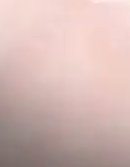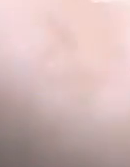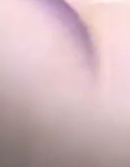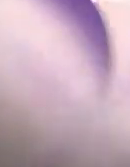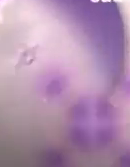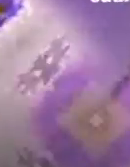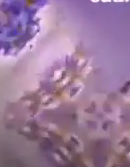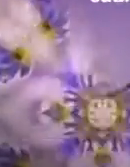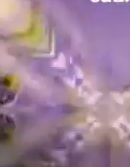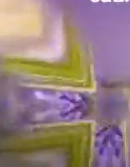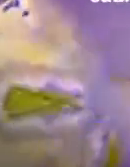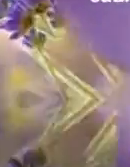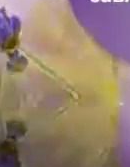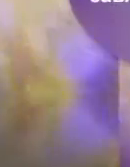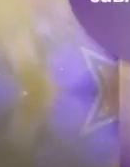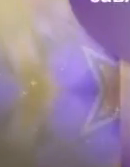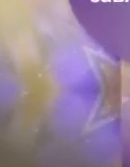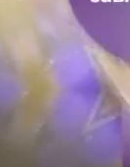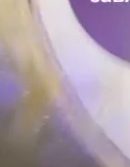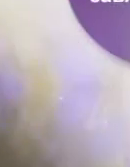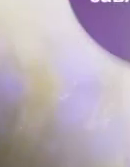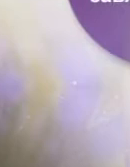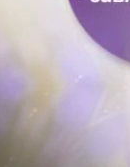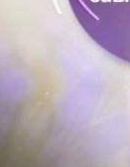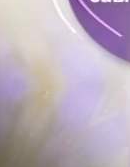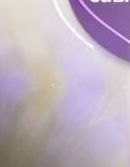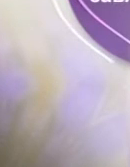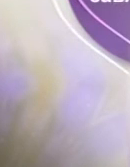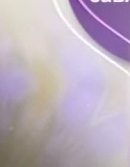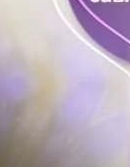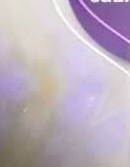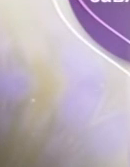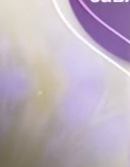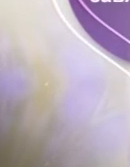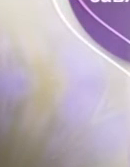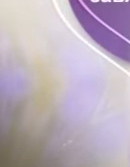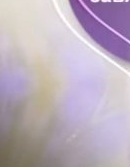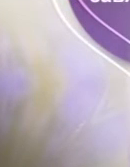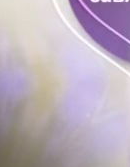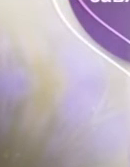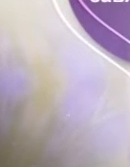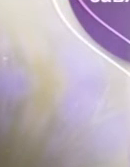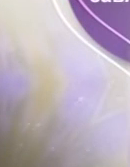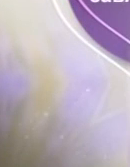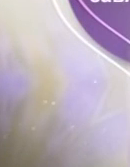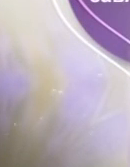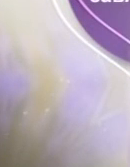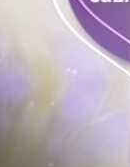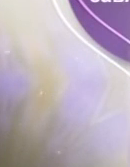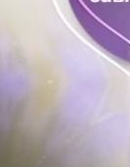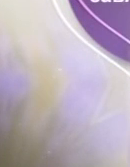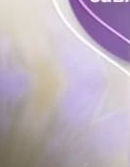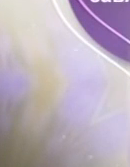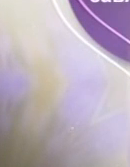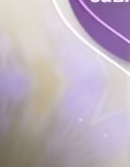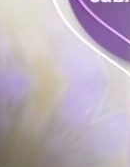за